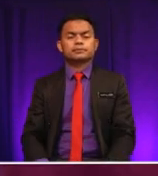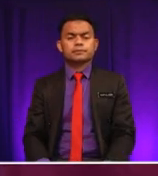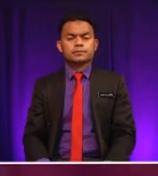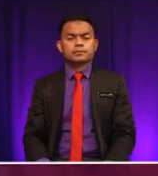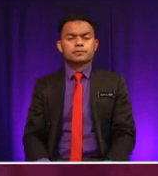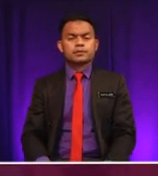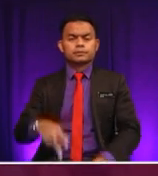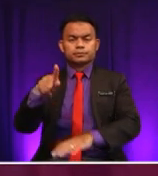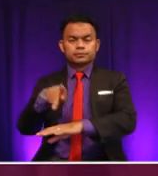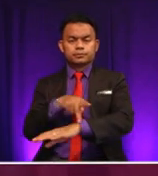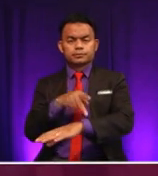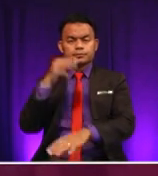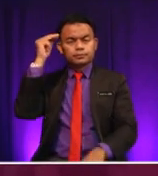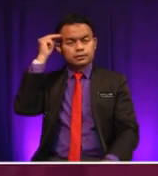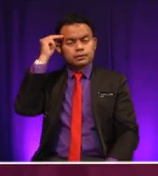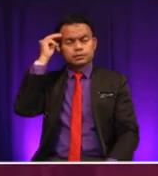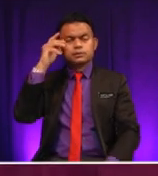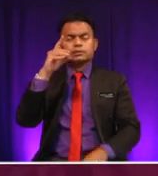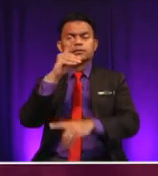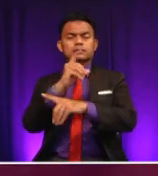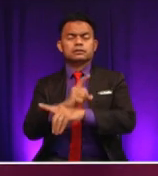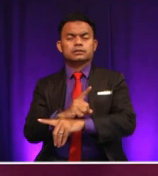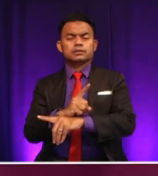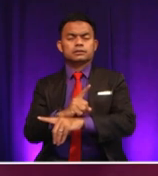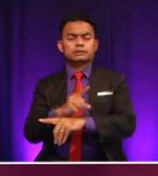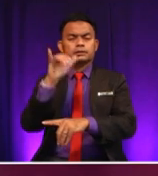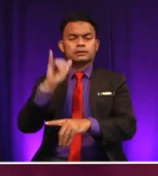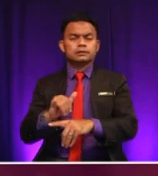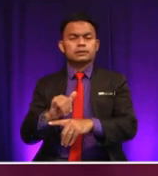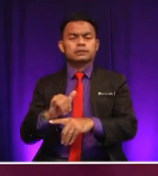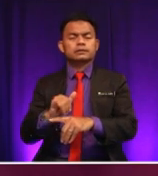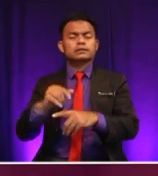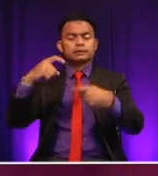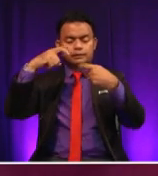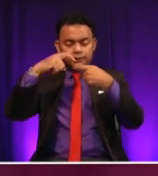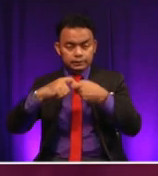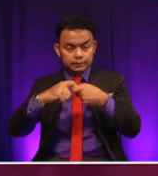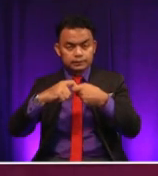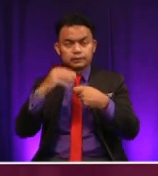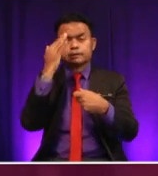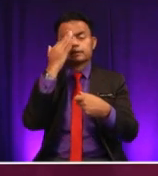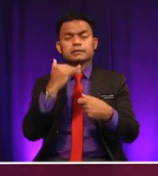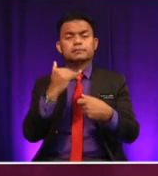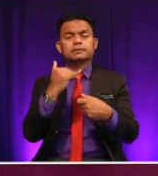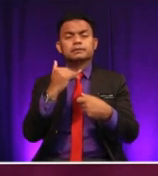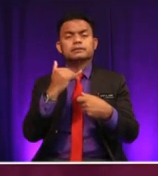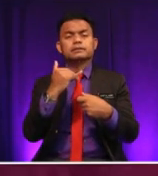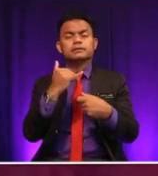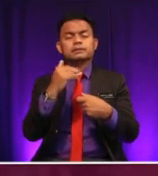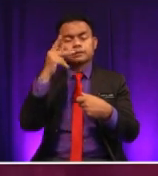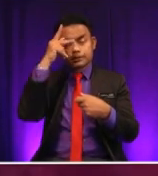Oke dia berbentuk terikat Kenapa terikat karena Rima akhirnya boleh berdiri dengan sendiri